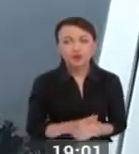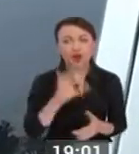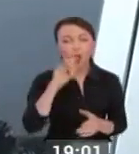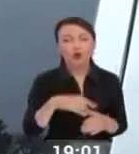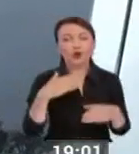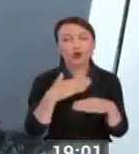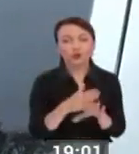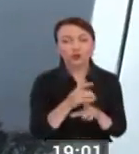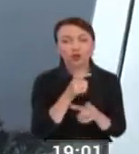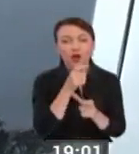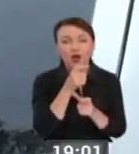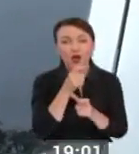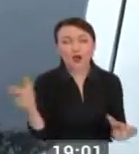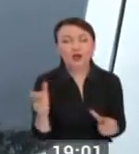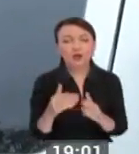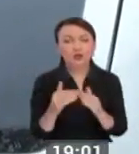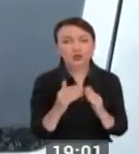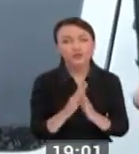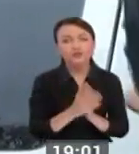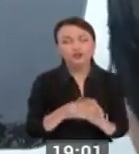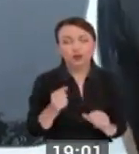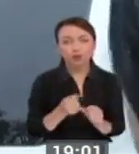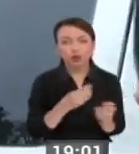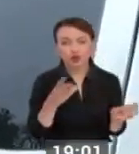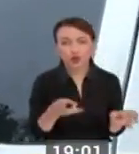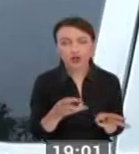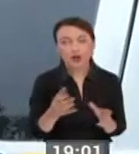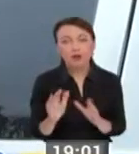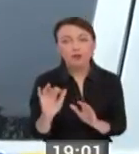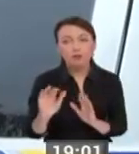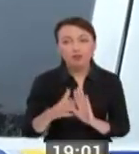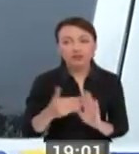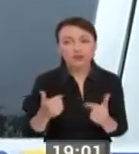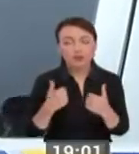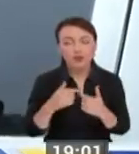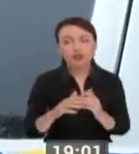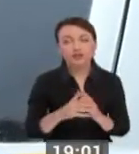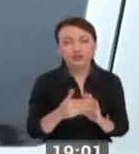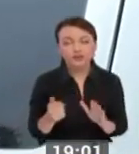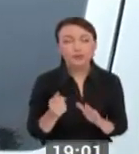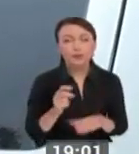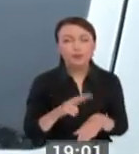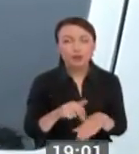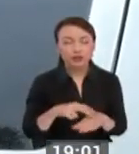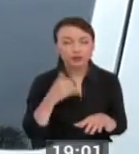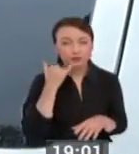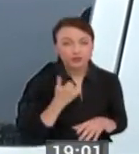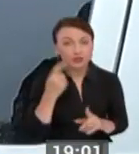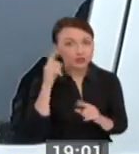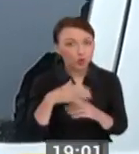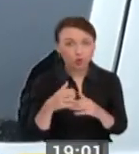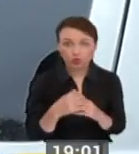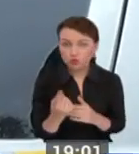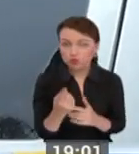а почав орати. Сусіди визвали пожежників, позвонили мені, я теж міліцію визвав, тому що я знав, що в квартирі нікого, крім